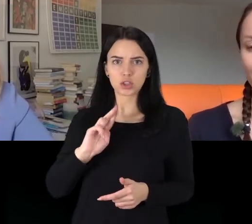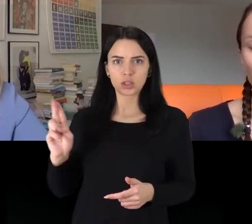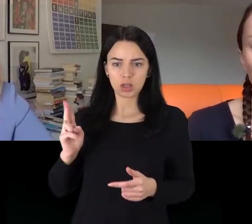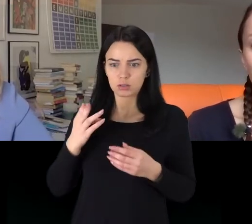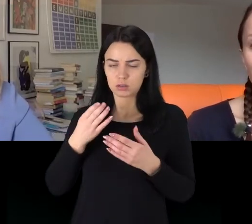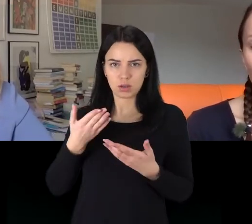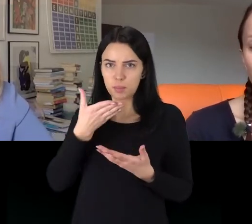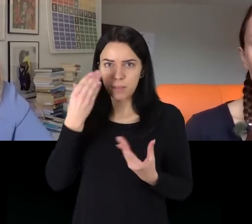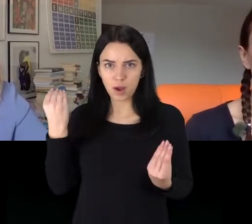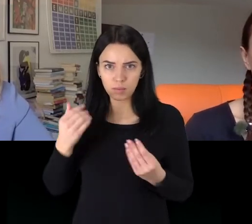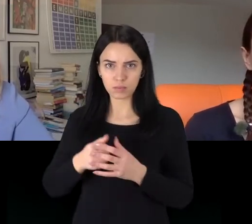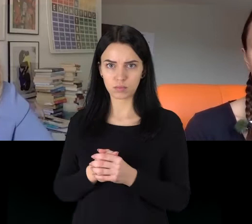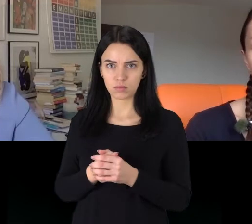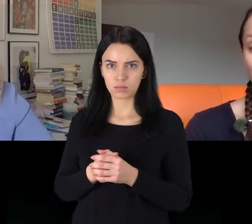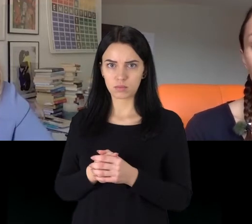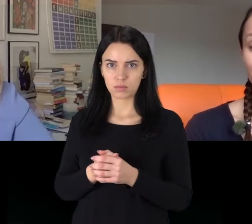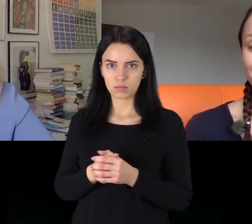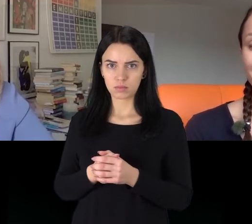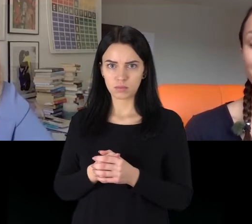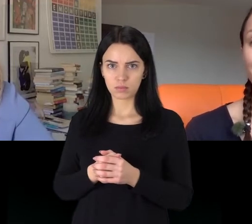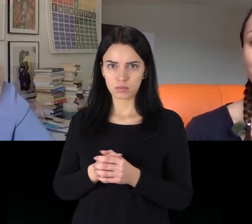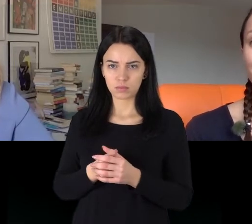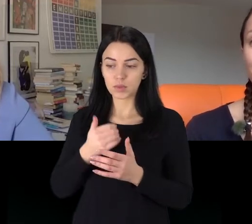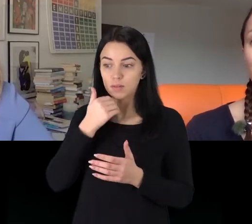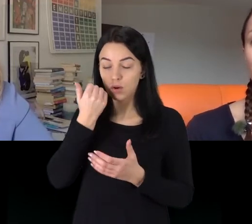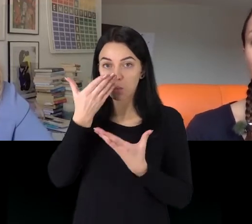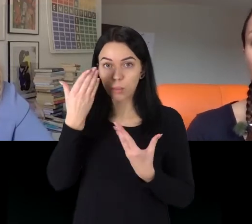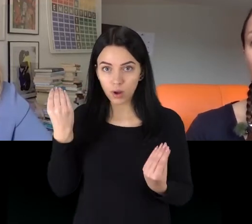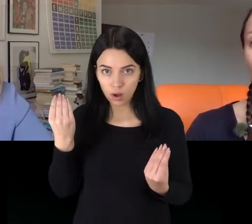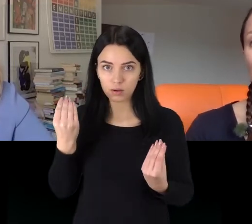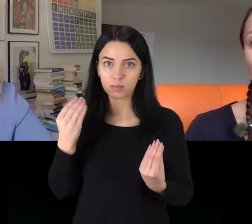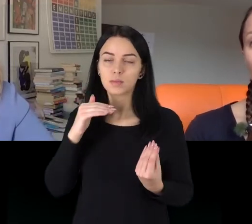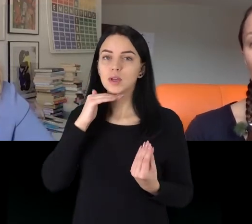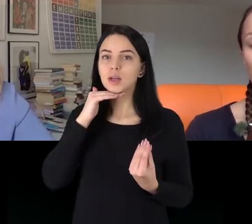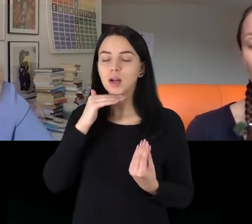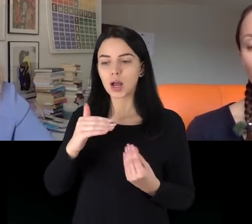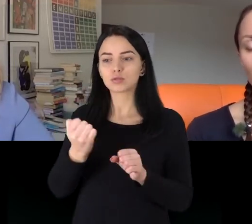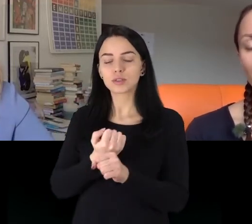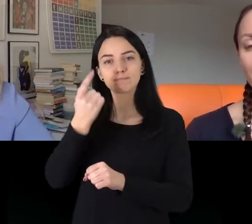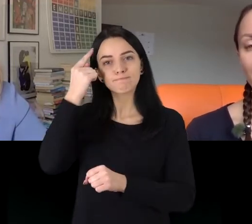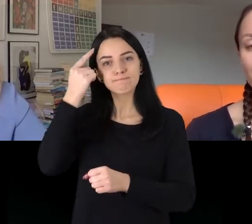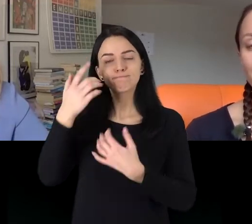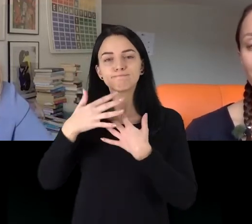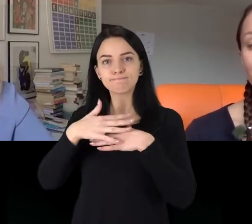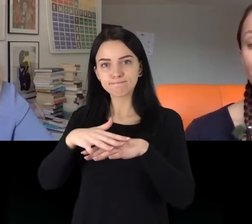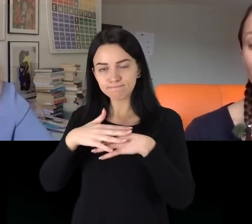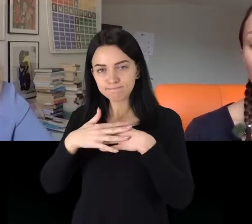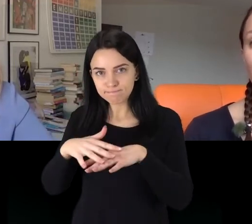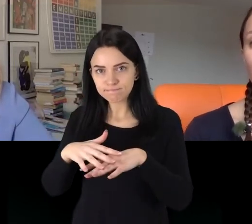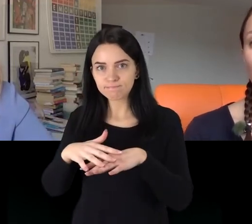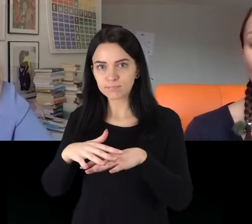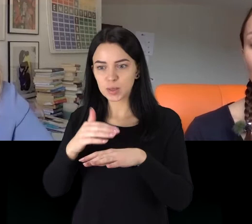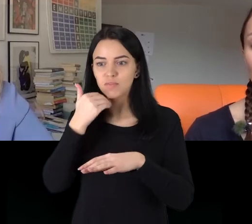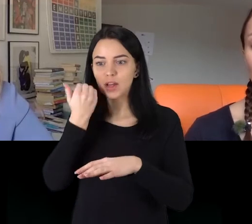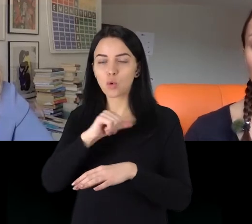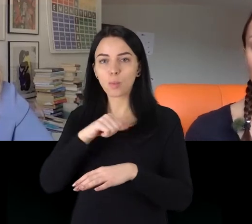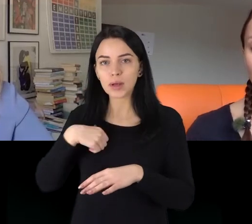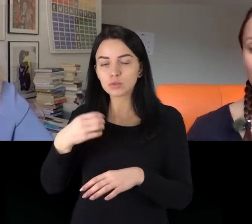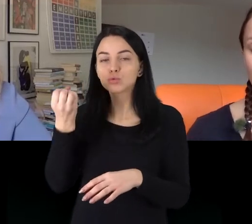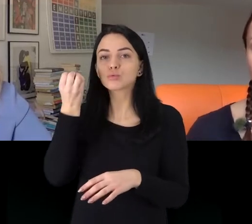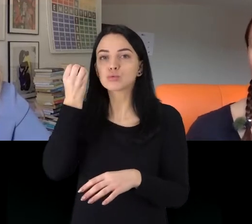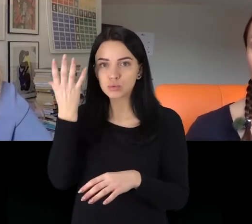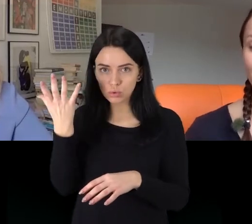mūsų rolė, ne mūsų vaidmuo, ir kad čia net ne mes. Ir aišku, labai reikia daug sąmoningumo, tikriausiai vėliau,